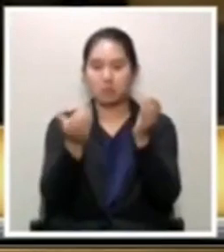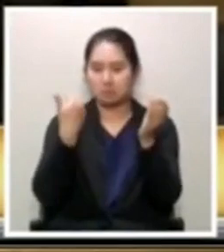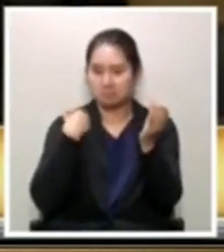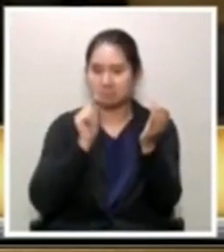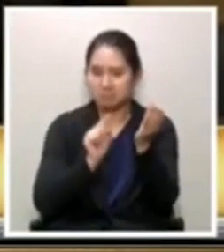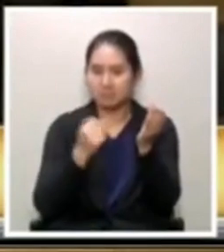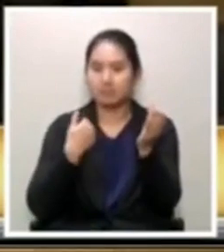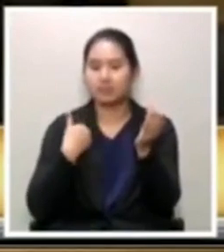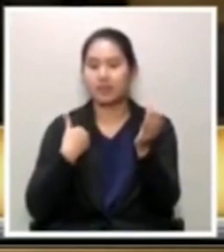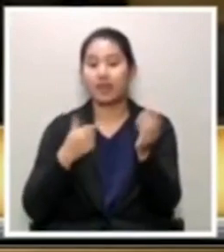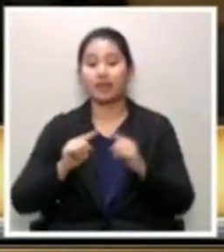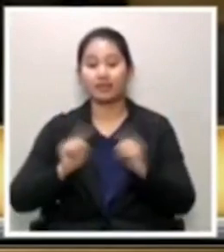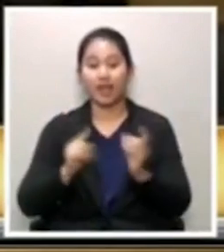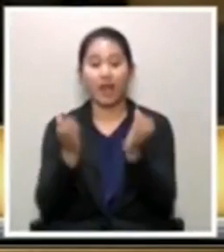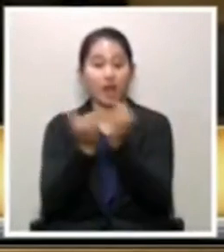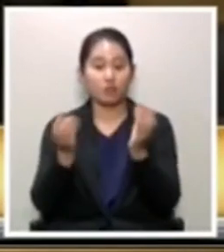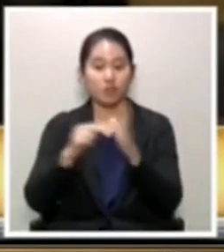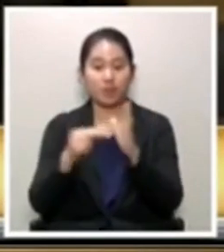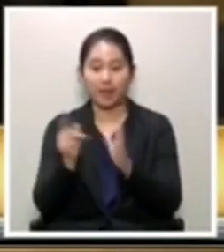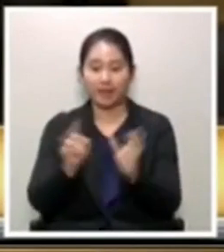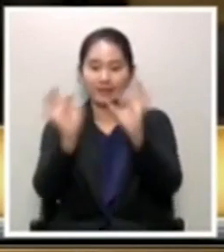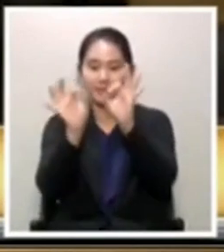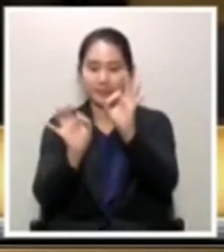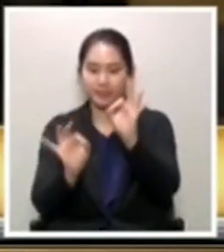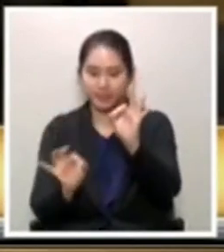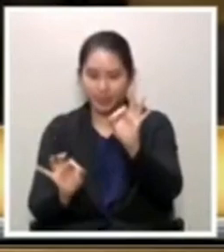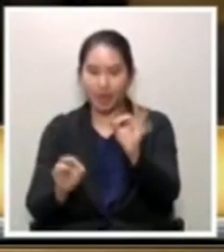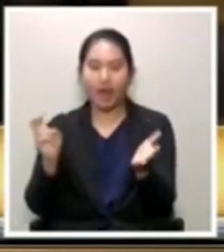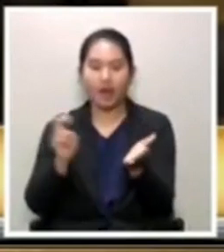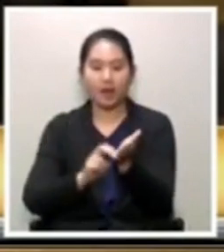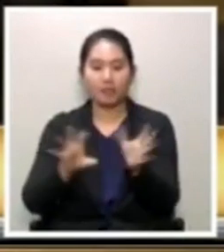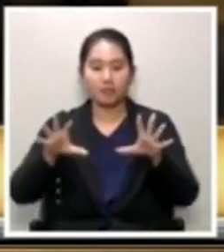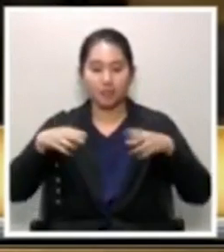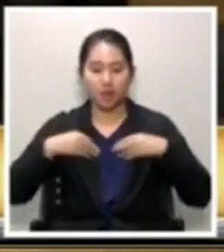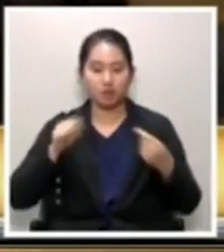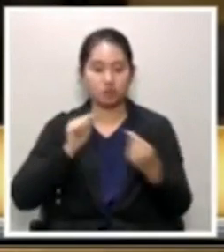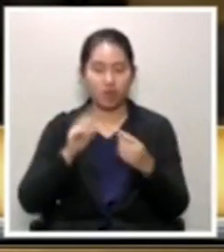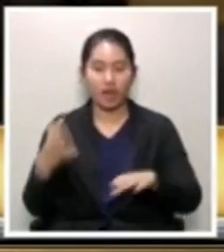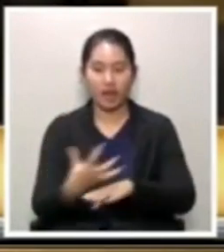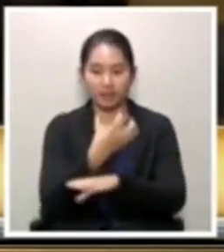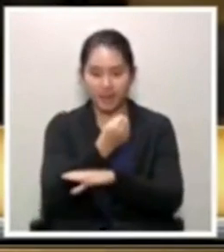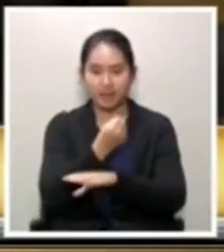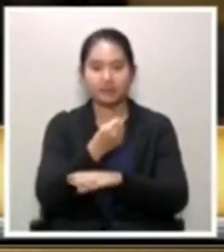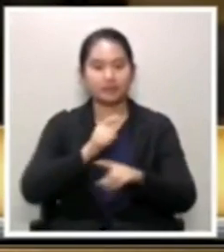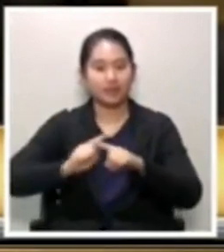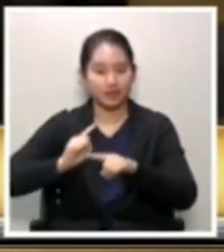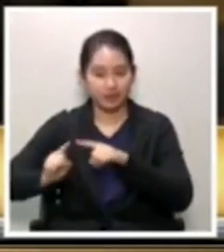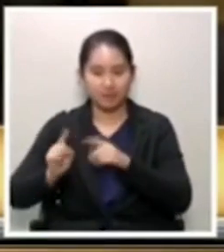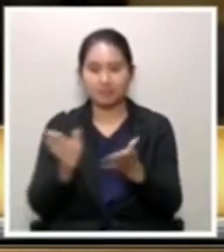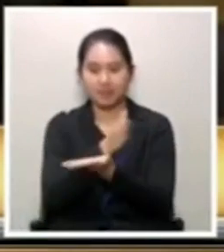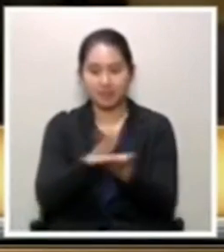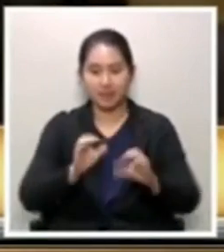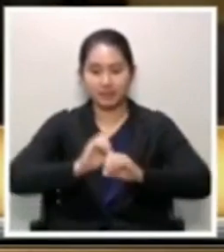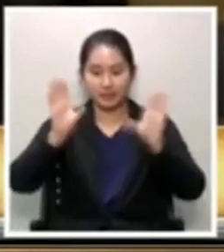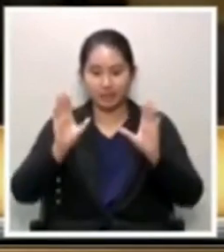ครับแต่รัฐธรรมนูญจะต้องมีเนื้อหาที่รับรองเรื่องการแบ่งแยกอำนาจของสถาบันการเมืองต่างๆให้ได้อย่างดุลยภา